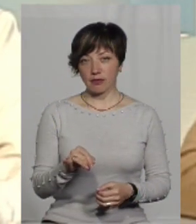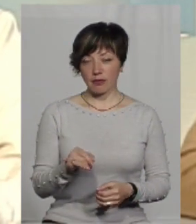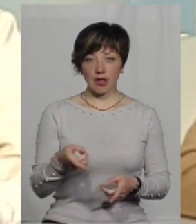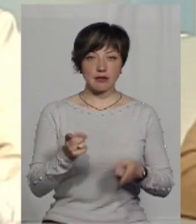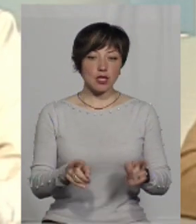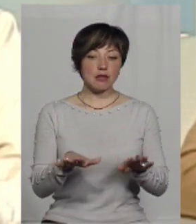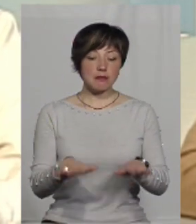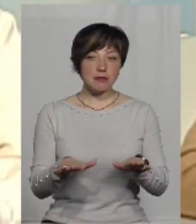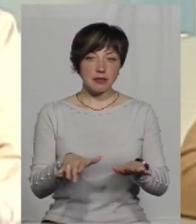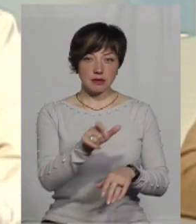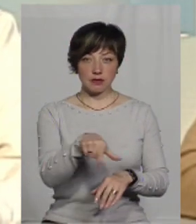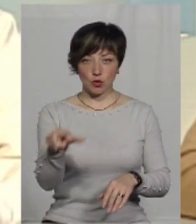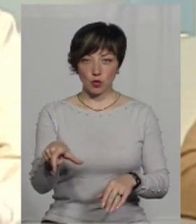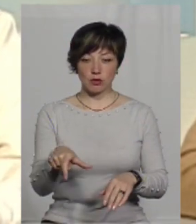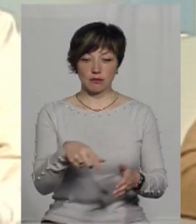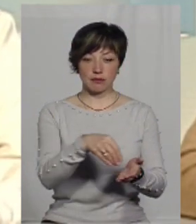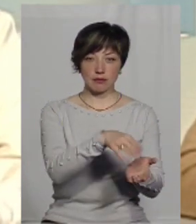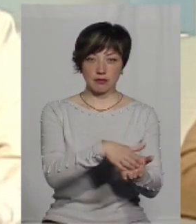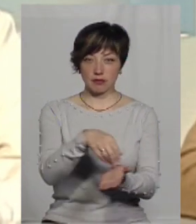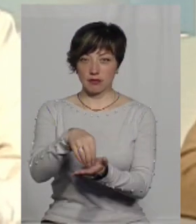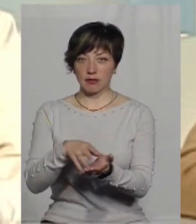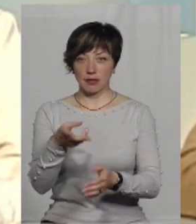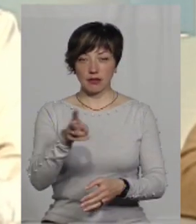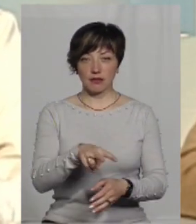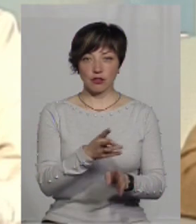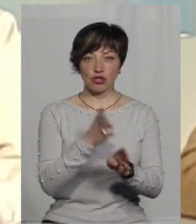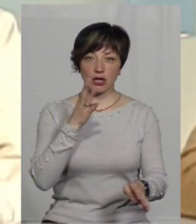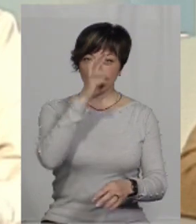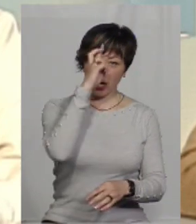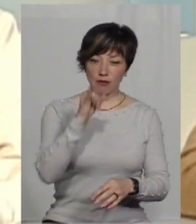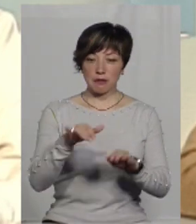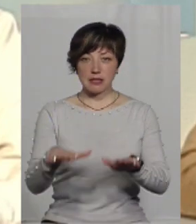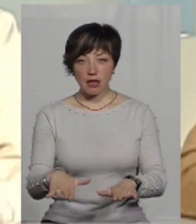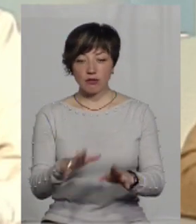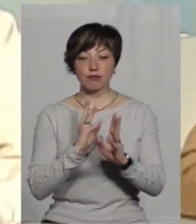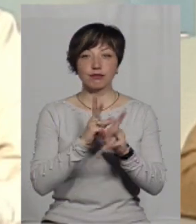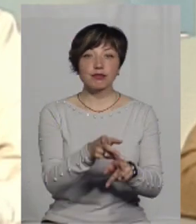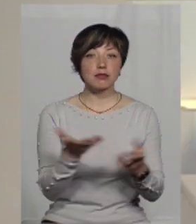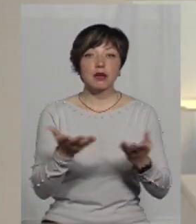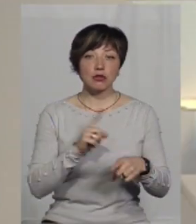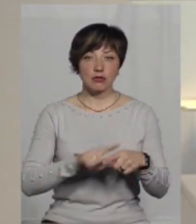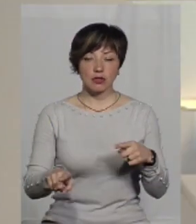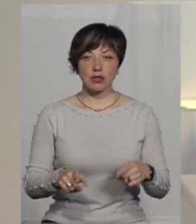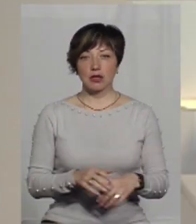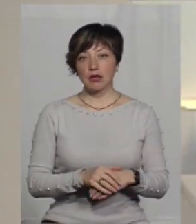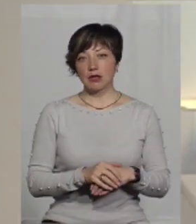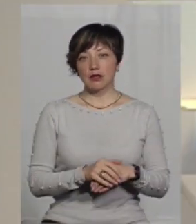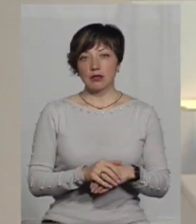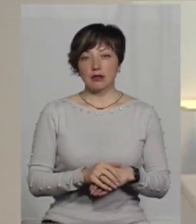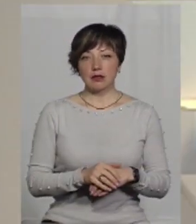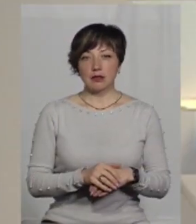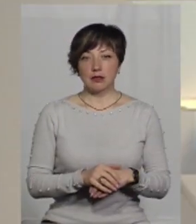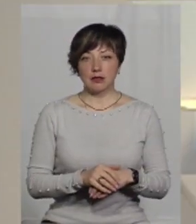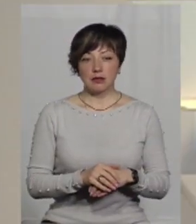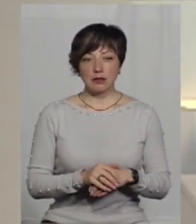що місцеві жителі стають на обі черги і чекають, яка черга підійде швидше. Звичайно, хто там проімплантувався